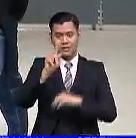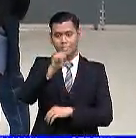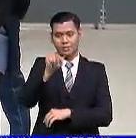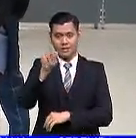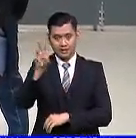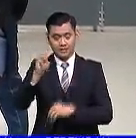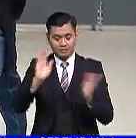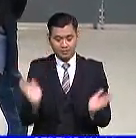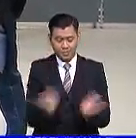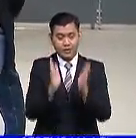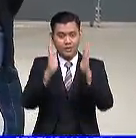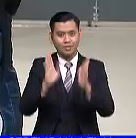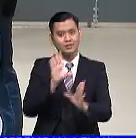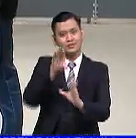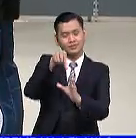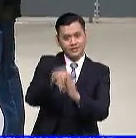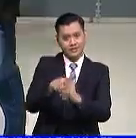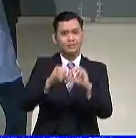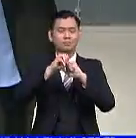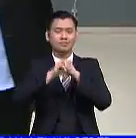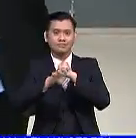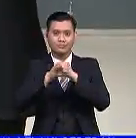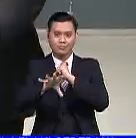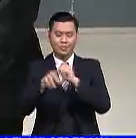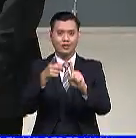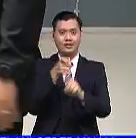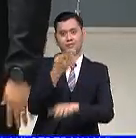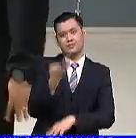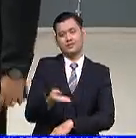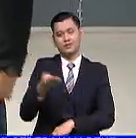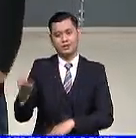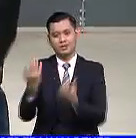menyuruh orang ramah menyertai Kevin langkah naon beberapa produk